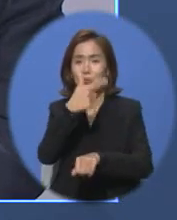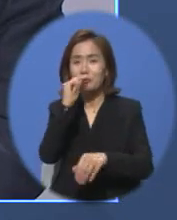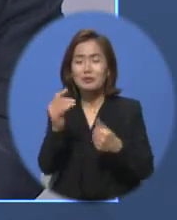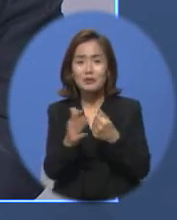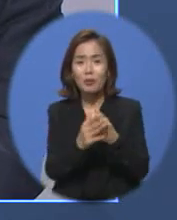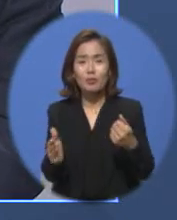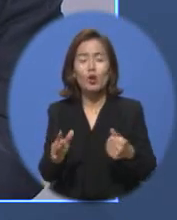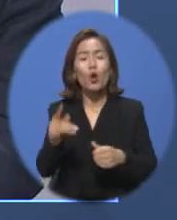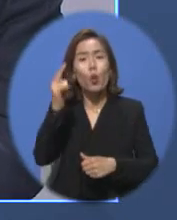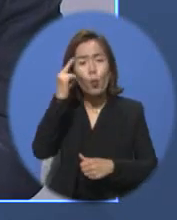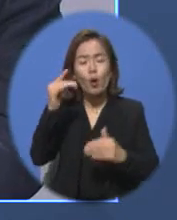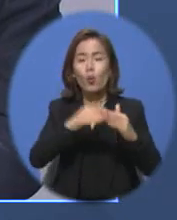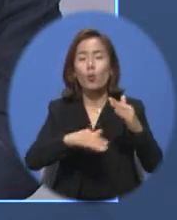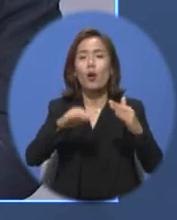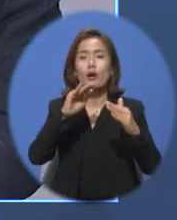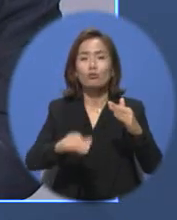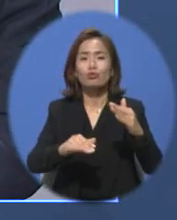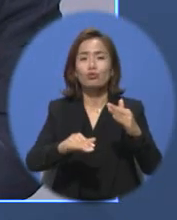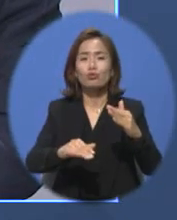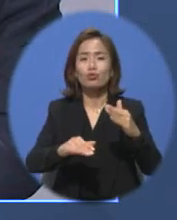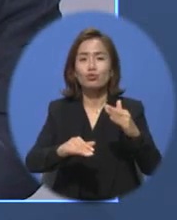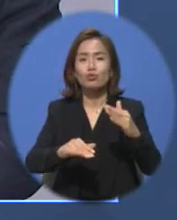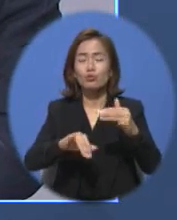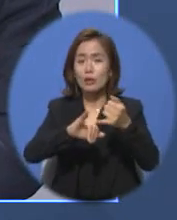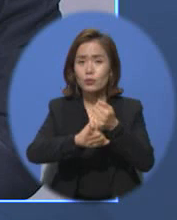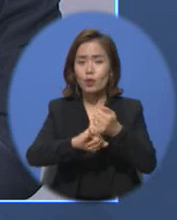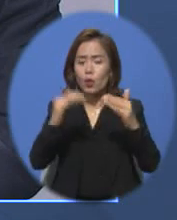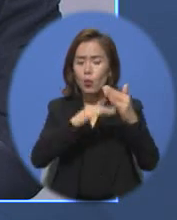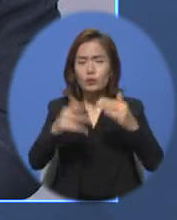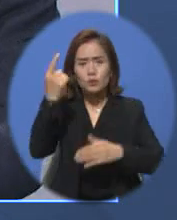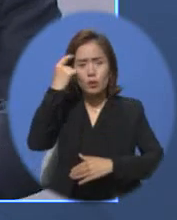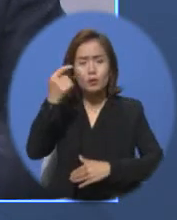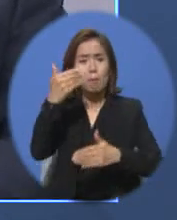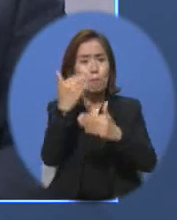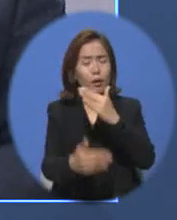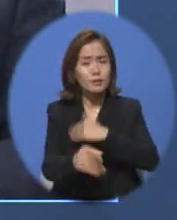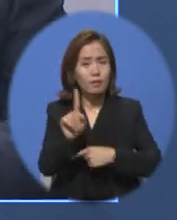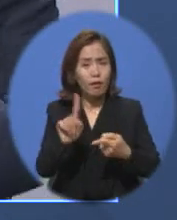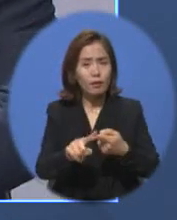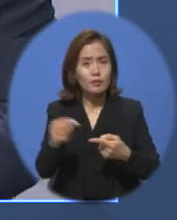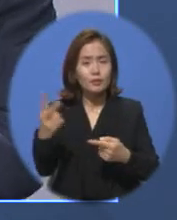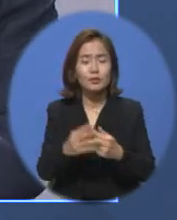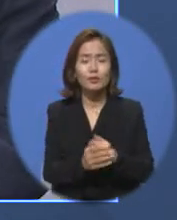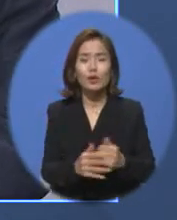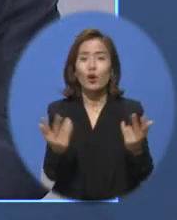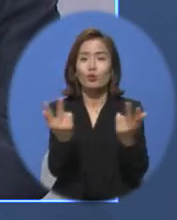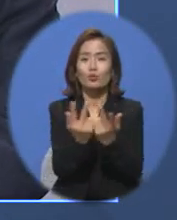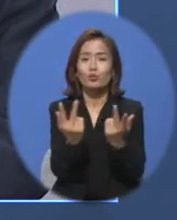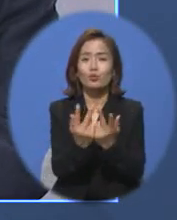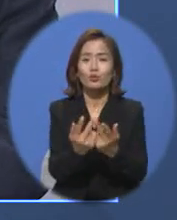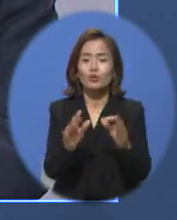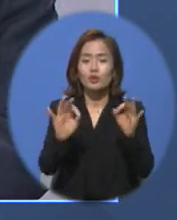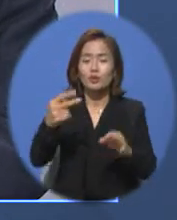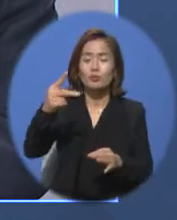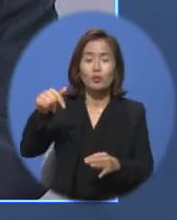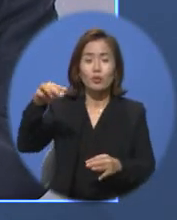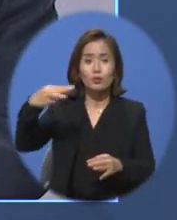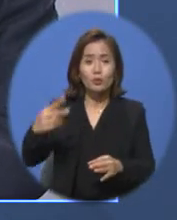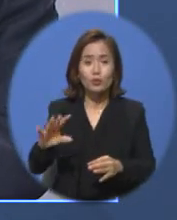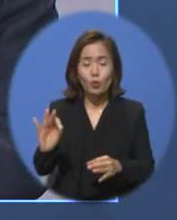광주 정신이서약에전혀포함되지않은이유는무엇입니까 ?또한북구는 김덕령장군의출생지입니다.